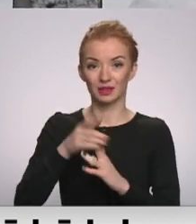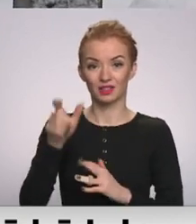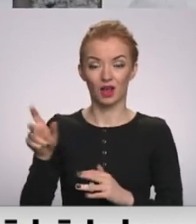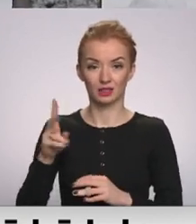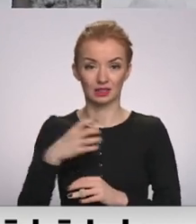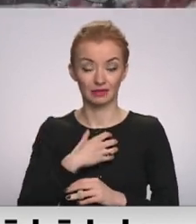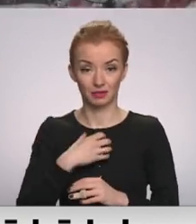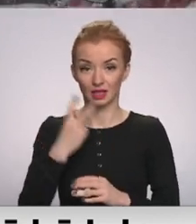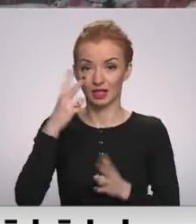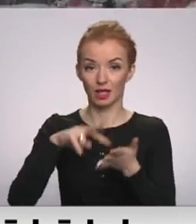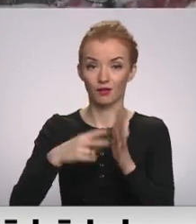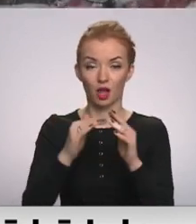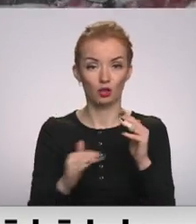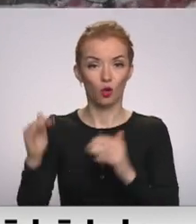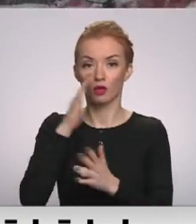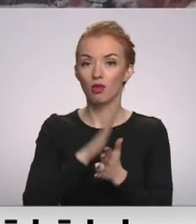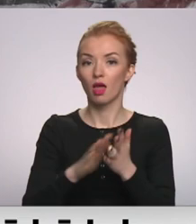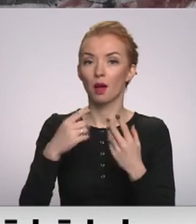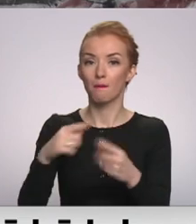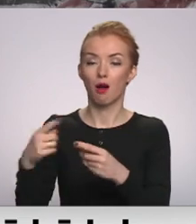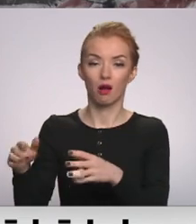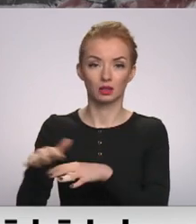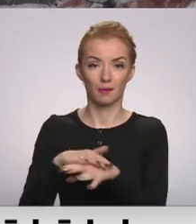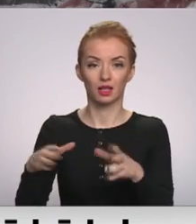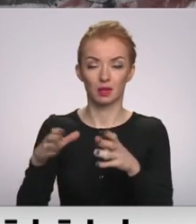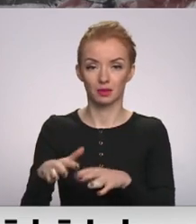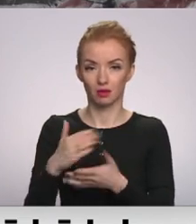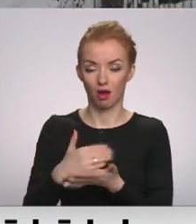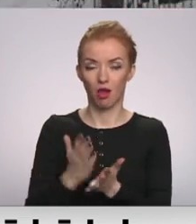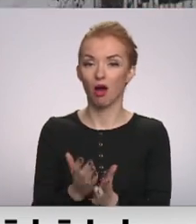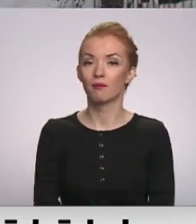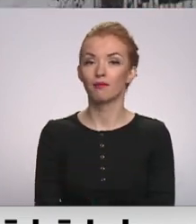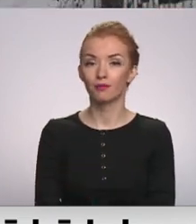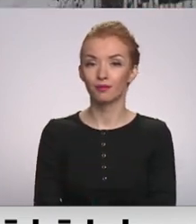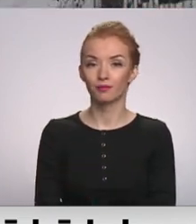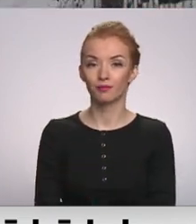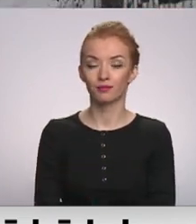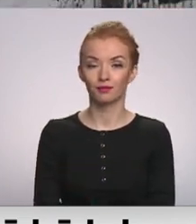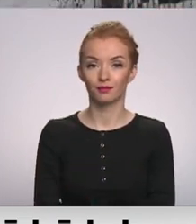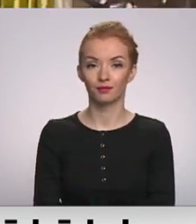būt pat divas reizes augstāks nekā pārējā populācijā. Dāvids Frenefelds, Latvijas televīzija.